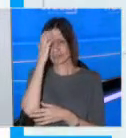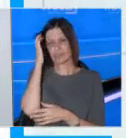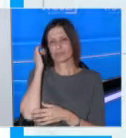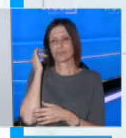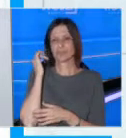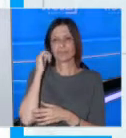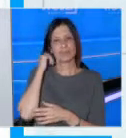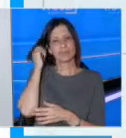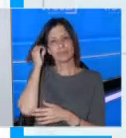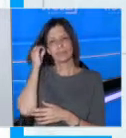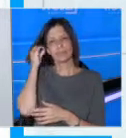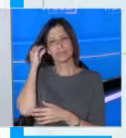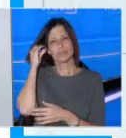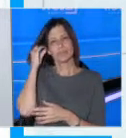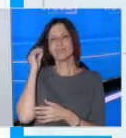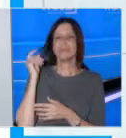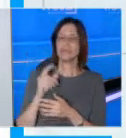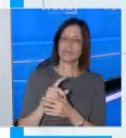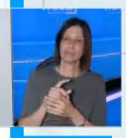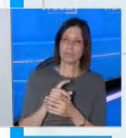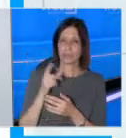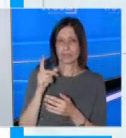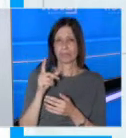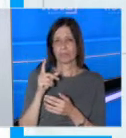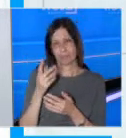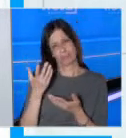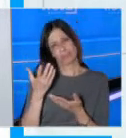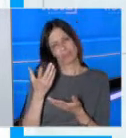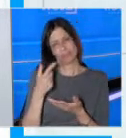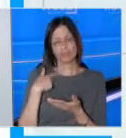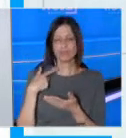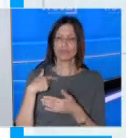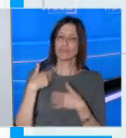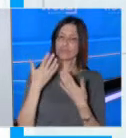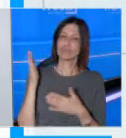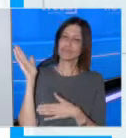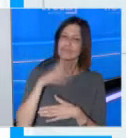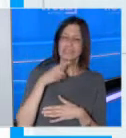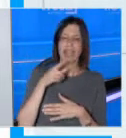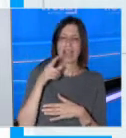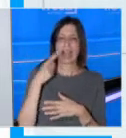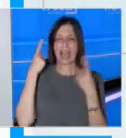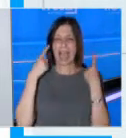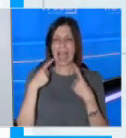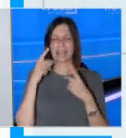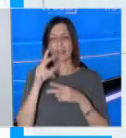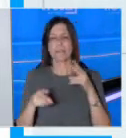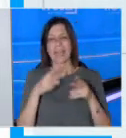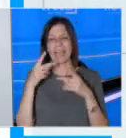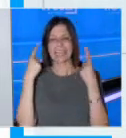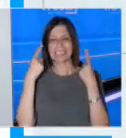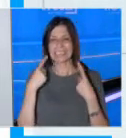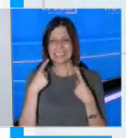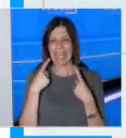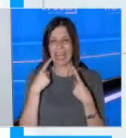כך. מי שמכיל סתירה לחרדי ברכבת בירושלים ומכות רצח ברחוב